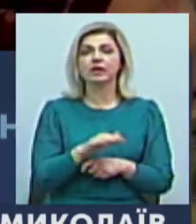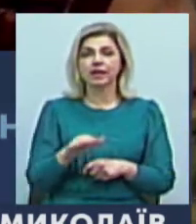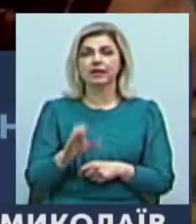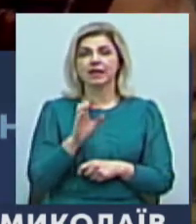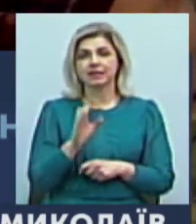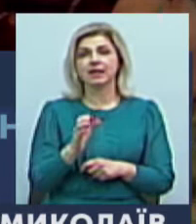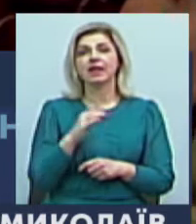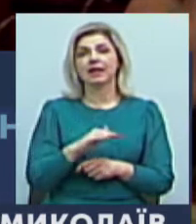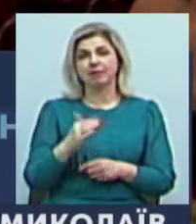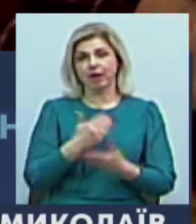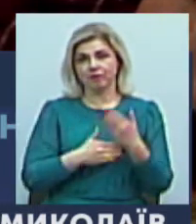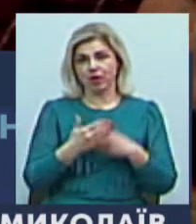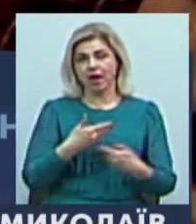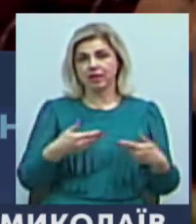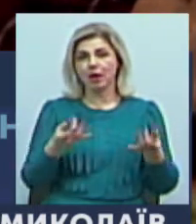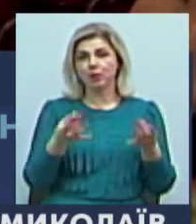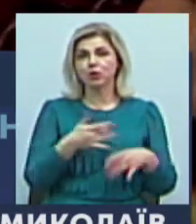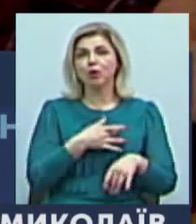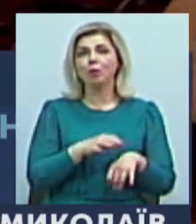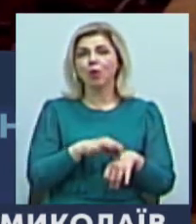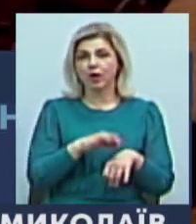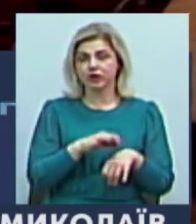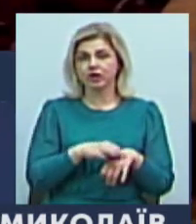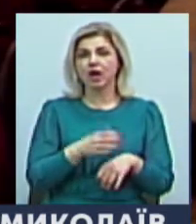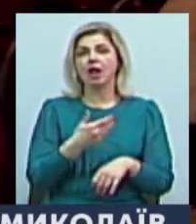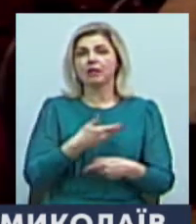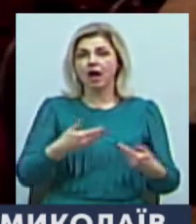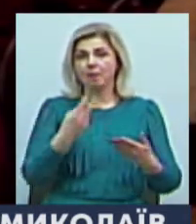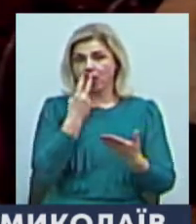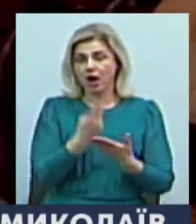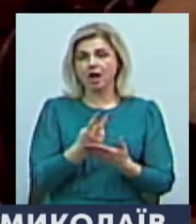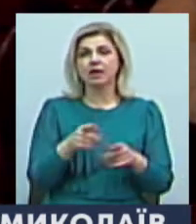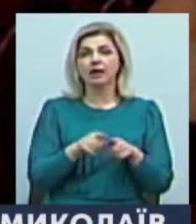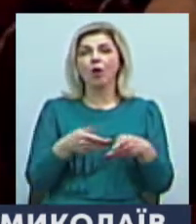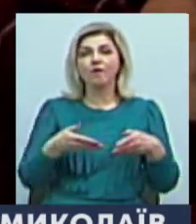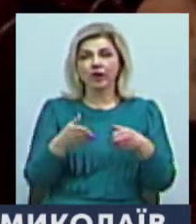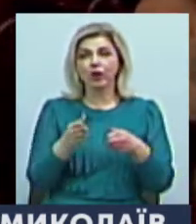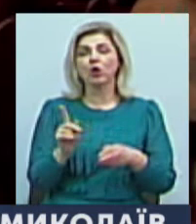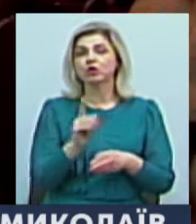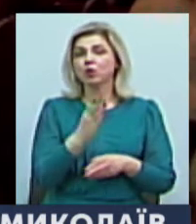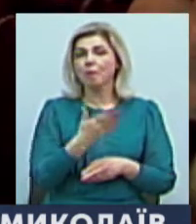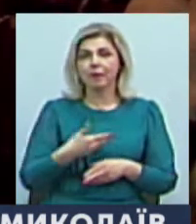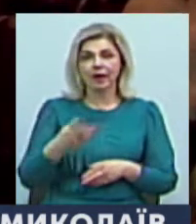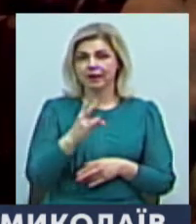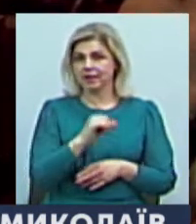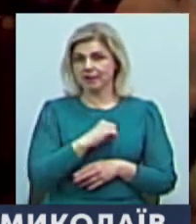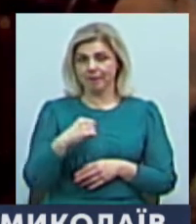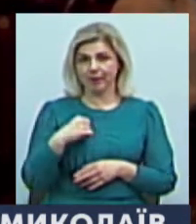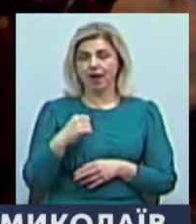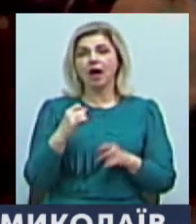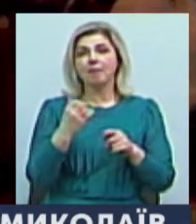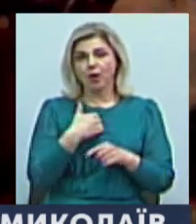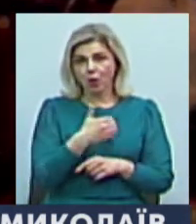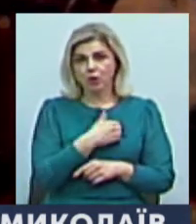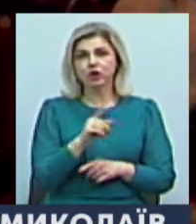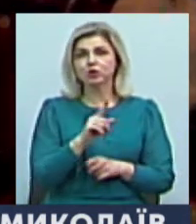дітей. Нам просто боляче. Нам показали якийсь вихід, що ми не самі. Я б хотіла, щоб таку виставу побачили здорові люди, у яких